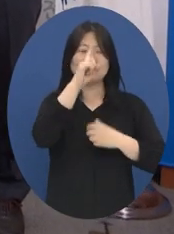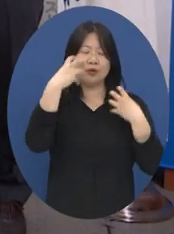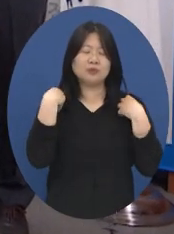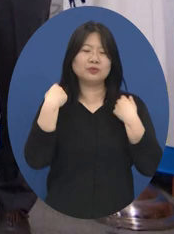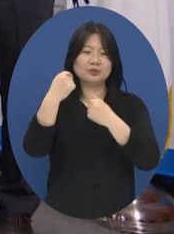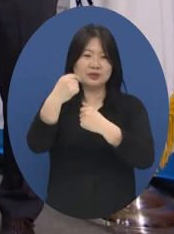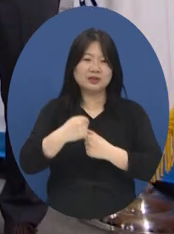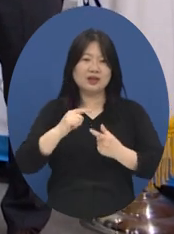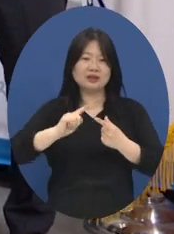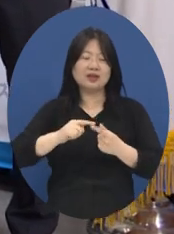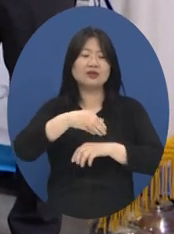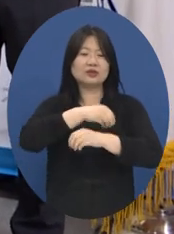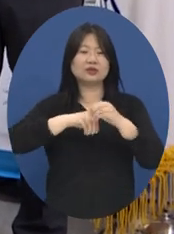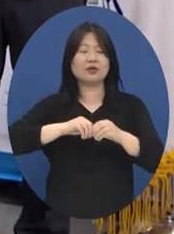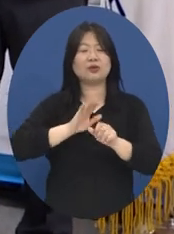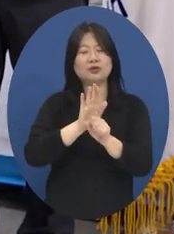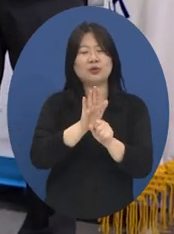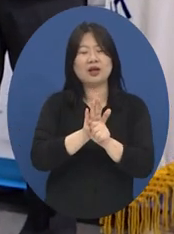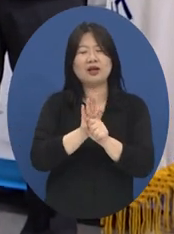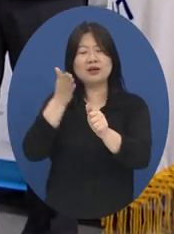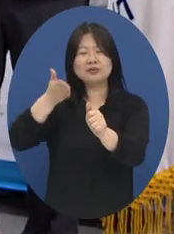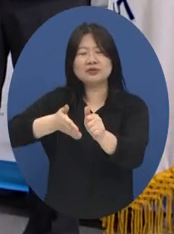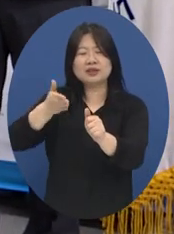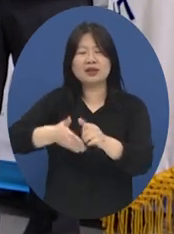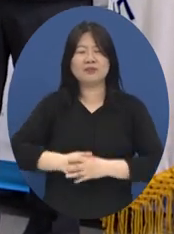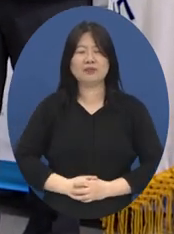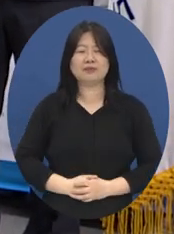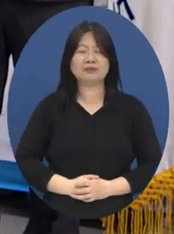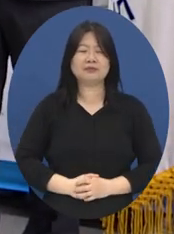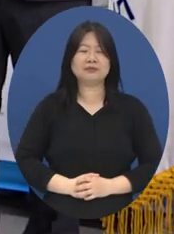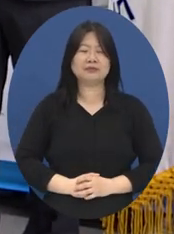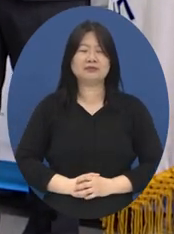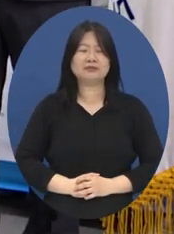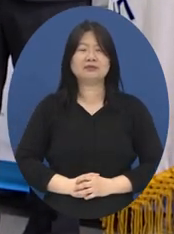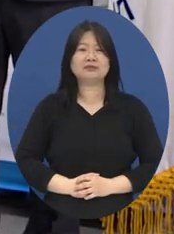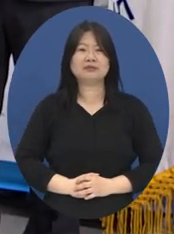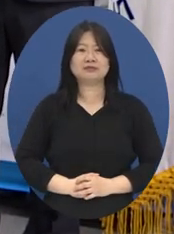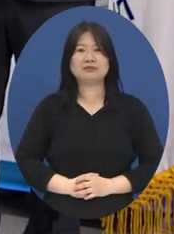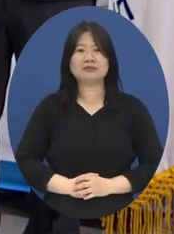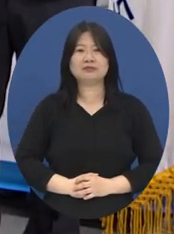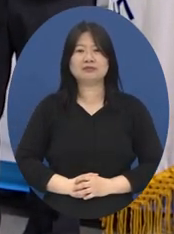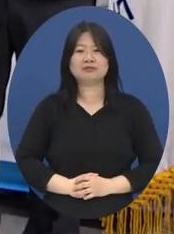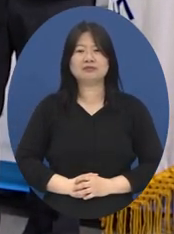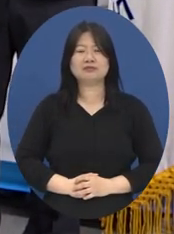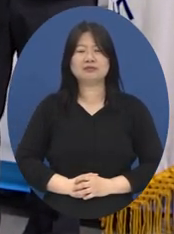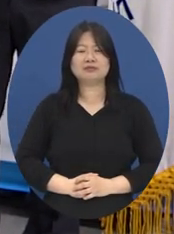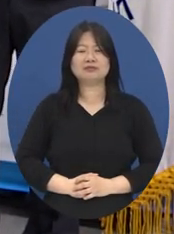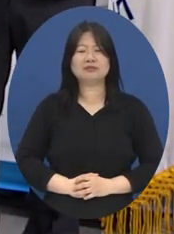적극적으로 협조해 주기를 당부했습니다. 경기지TV 조희정입니다.